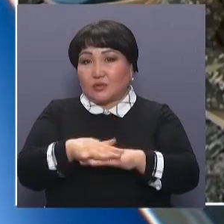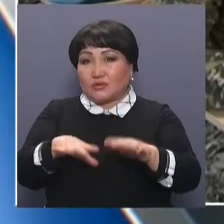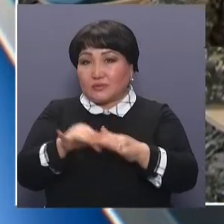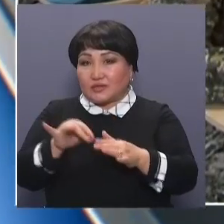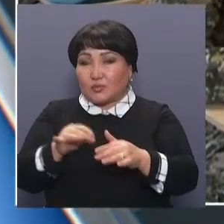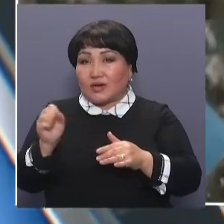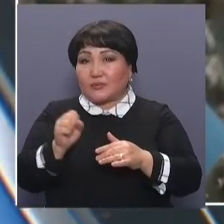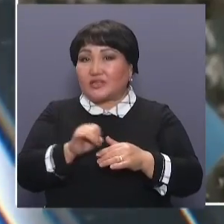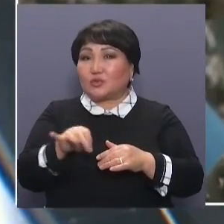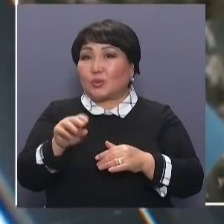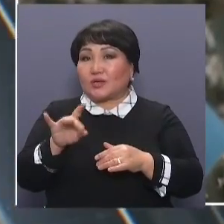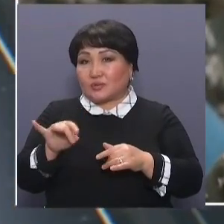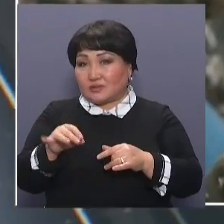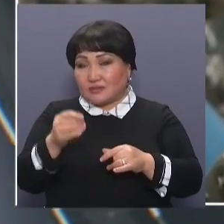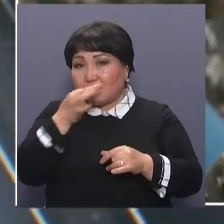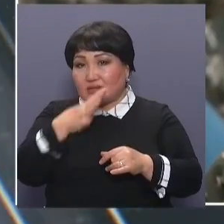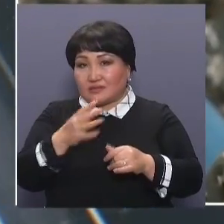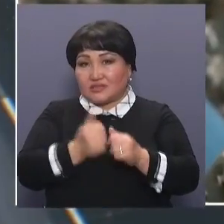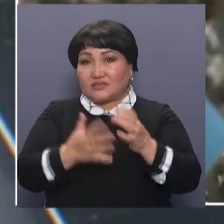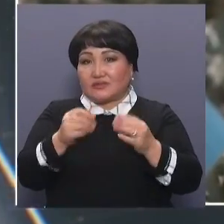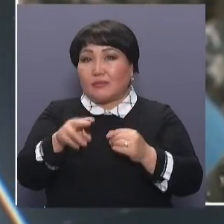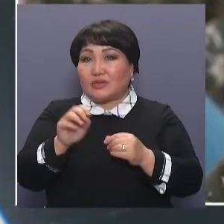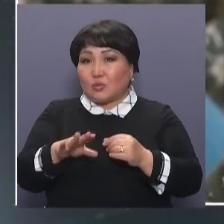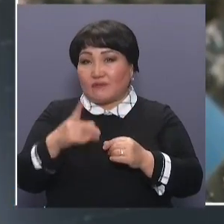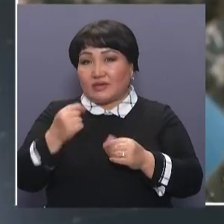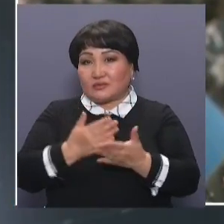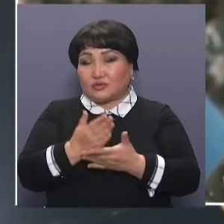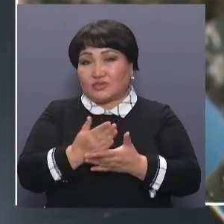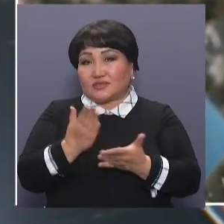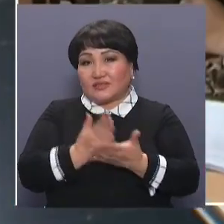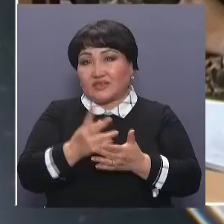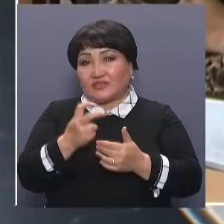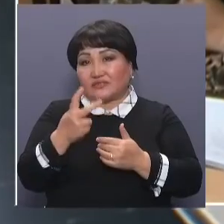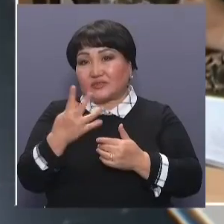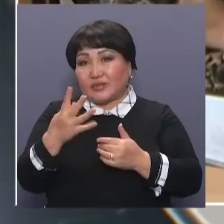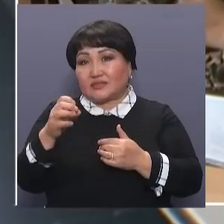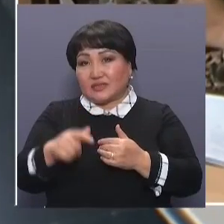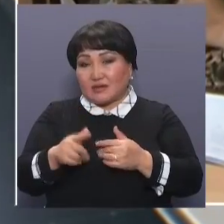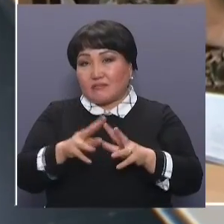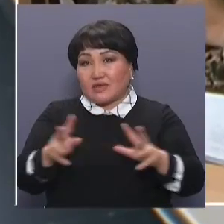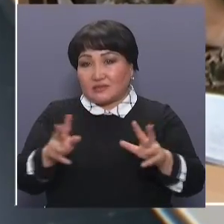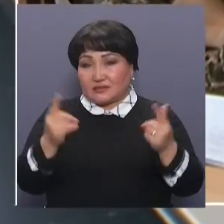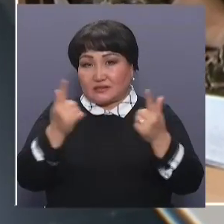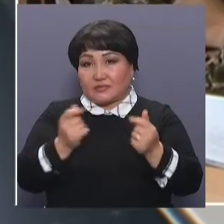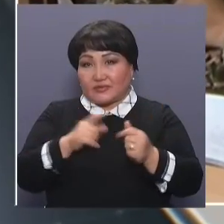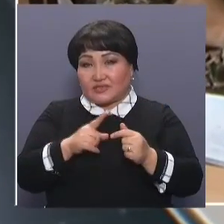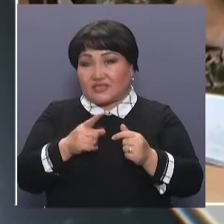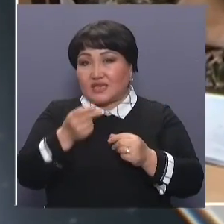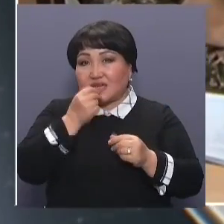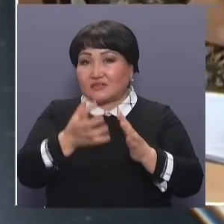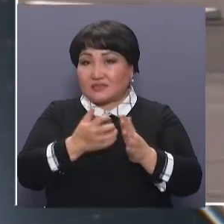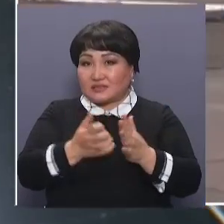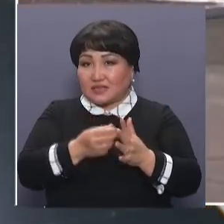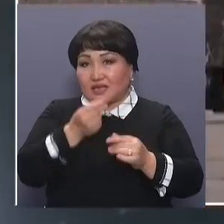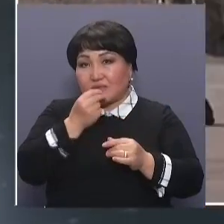понравился ежедневный паек военнослужащего. Сейчас он составляет 1225 тенге. Министр обвинил в недоедании подрядчиков, мол, это